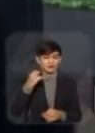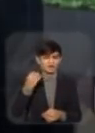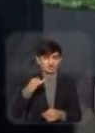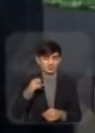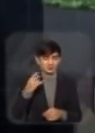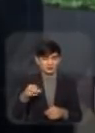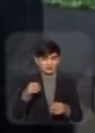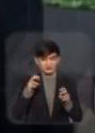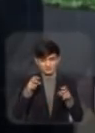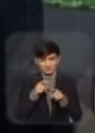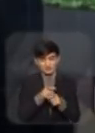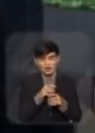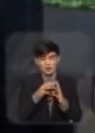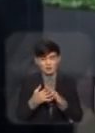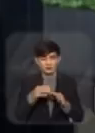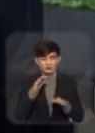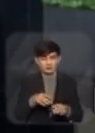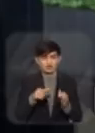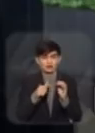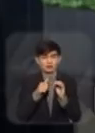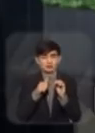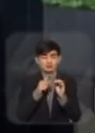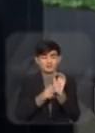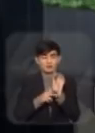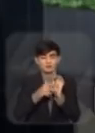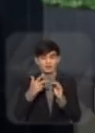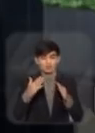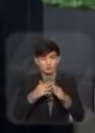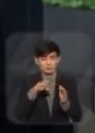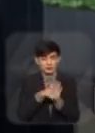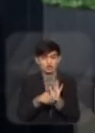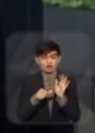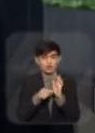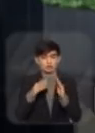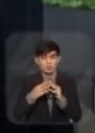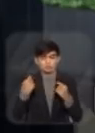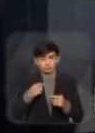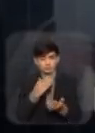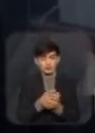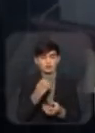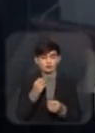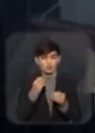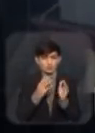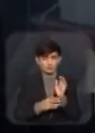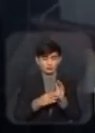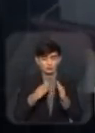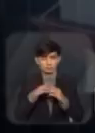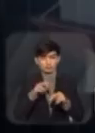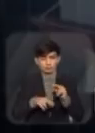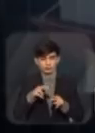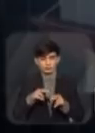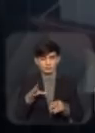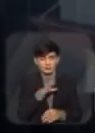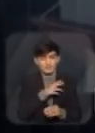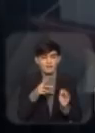ішінде 83 үй салынған, олардың ішінде 6 ауғана. Қазір күні сатылыпты, тағы 90 үйдің құрылысы жалғасып жатыр. 3 бөлмелі жер үйдің бағасы 8 миллион